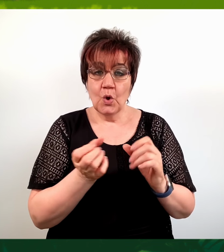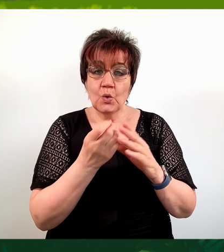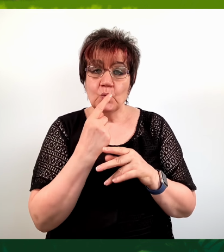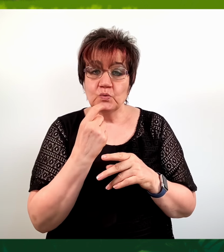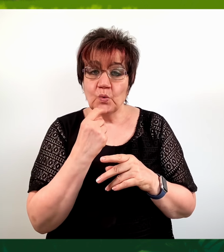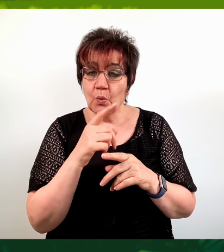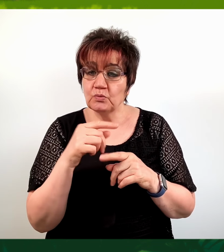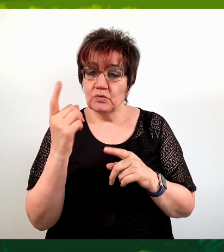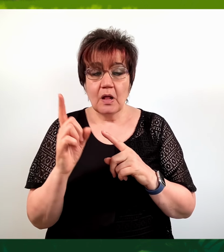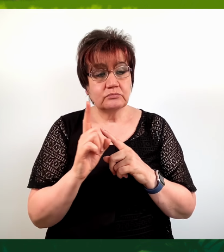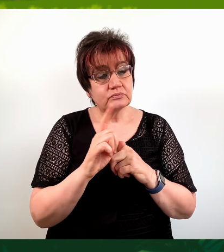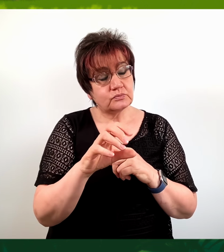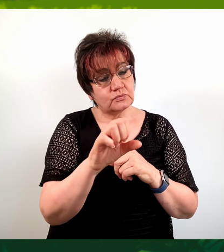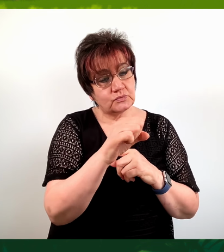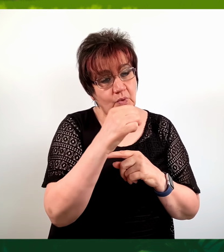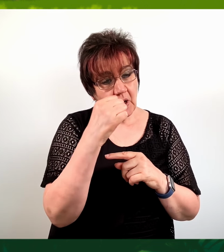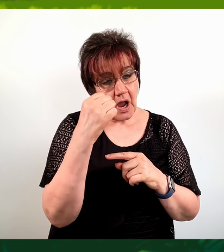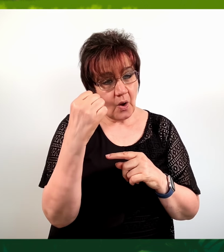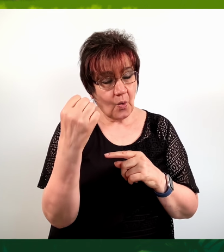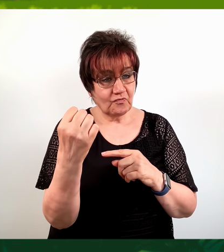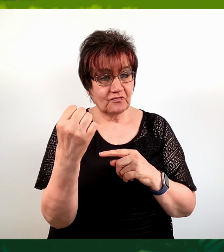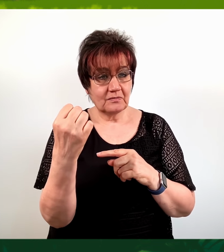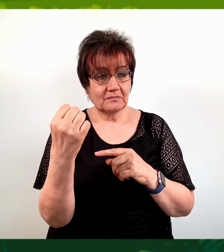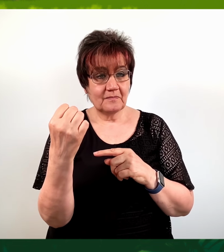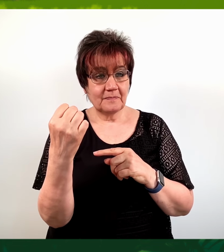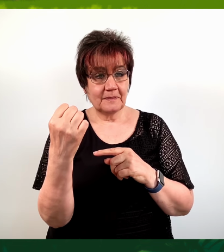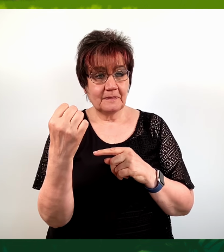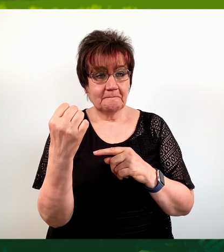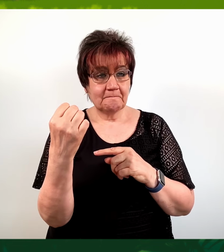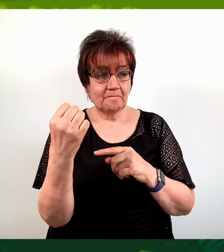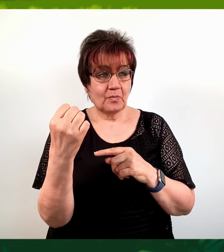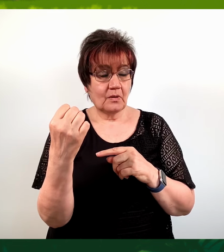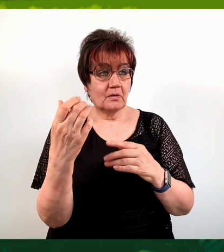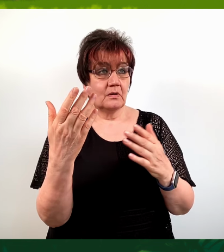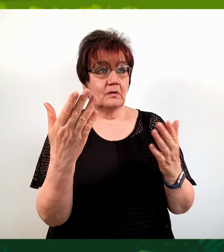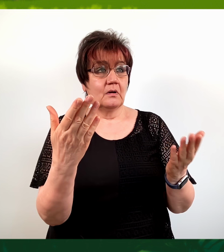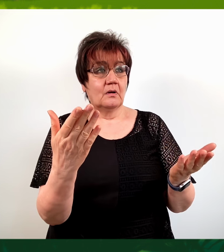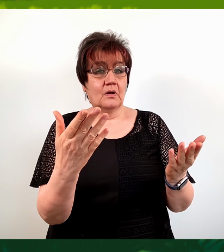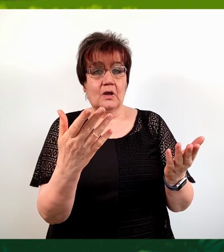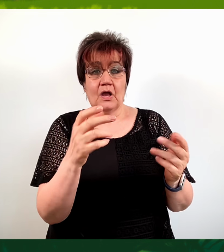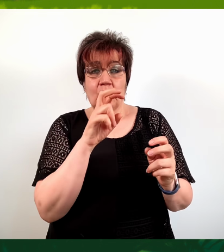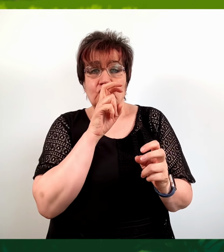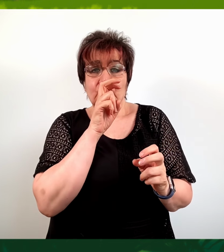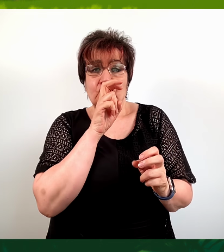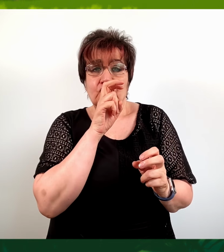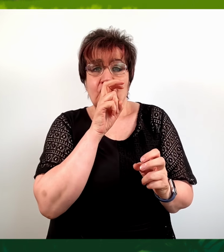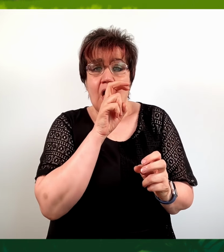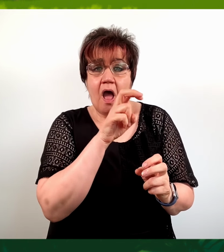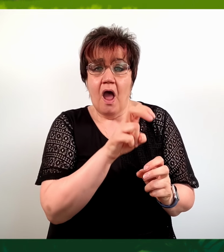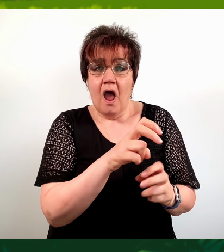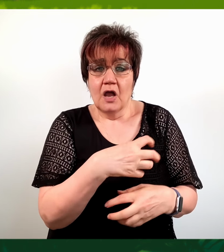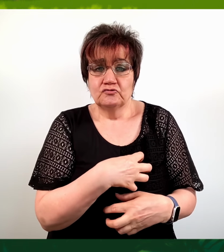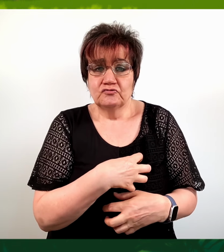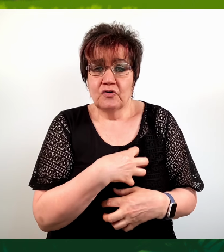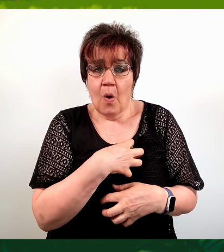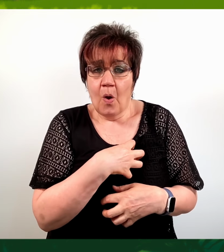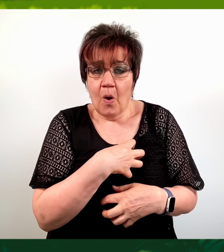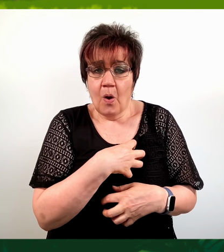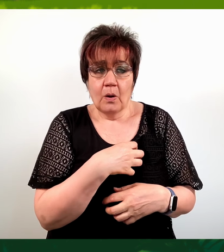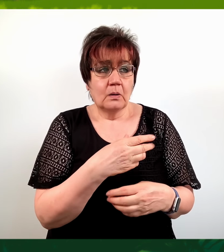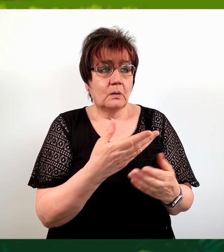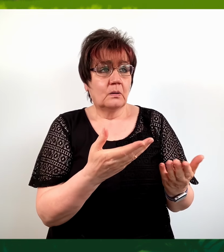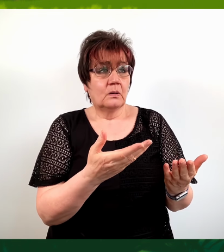Rosenrot ging zur Tür, machte diese auf und stieß einen lauten Schrei aus